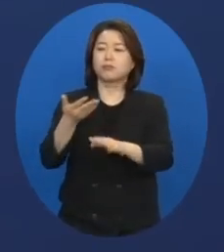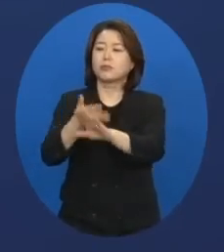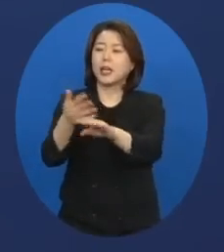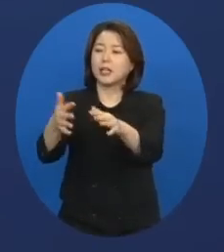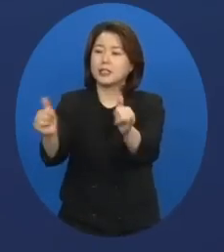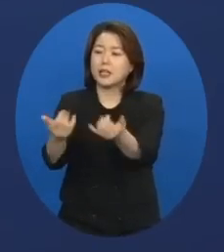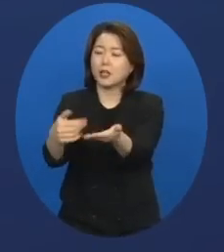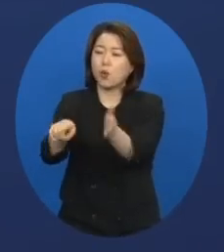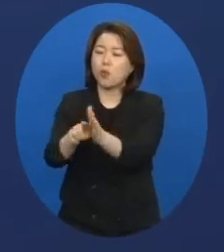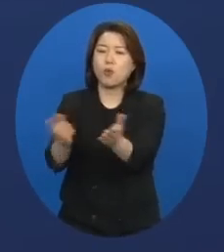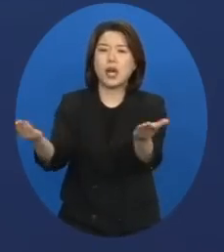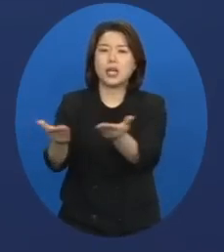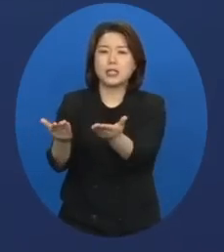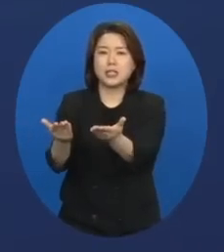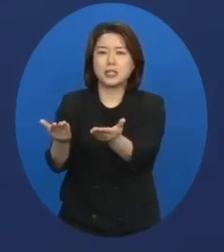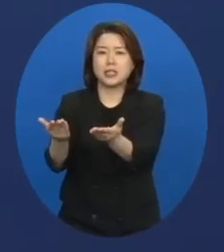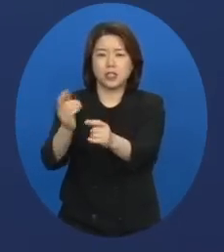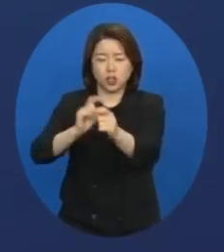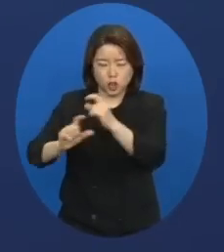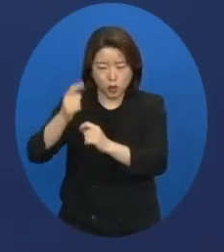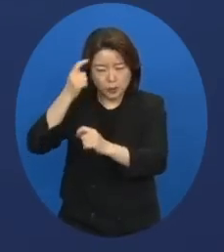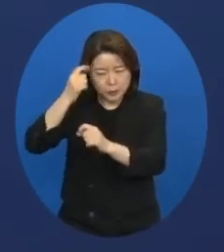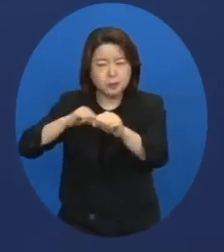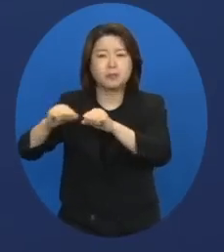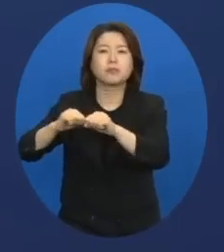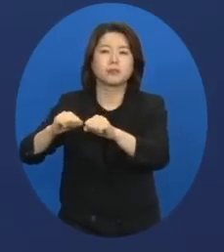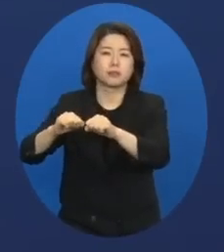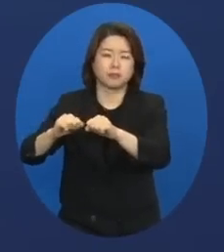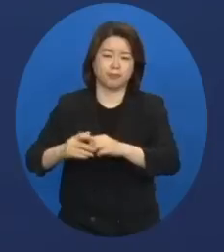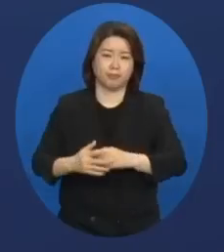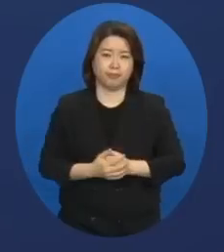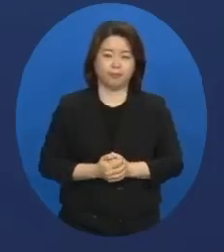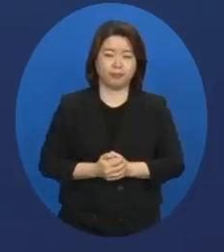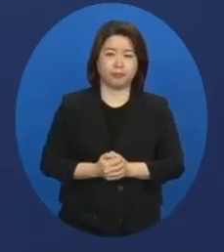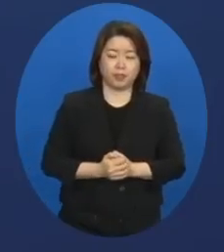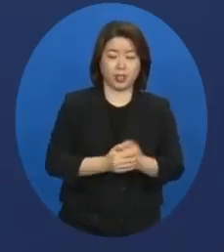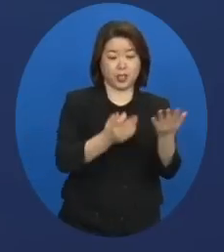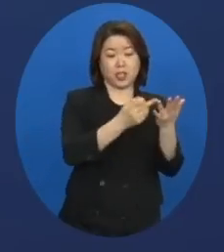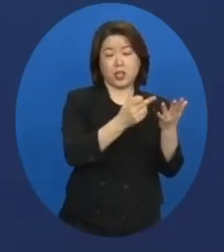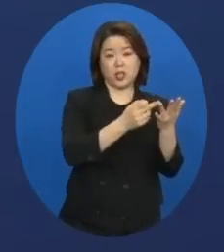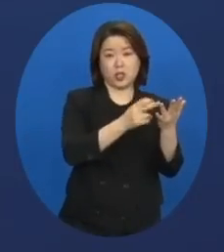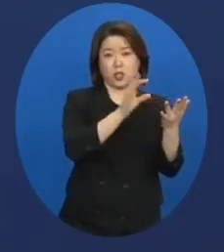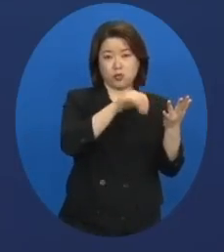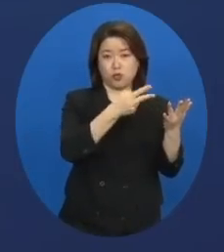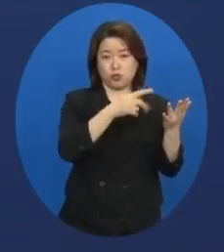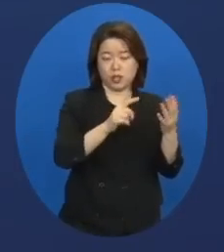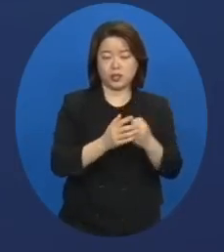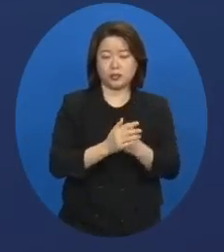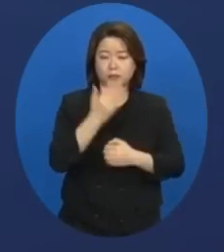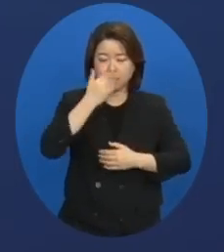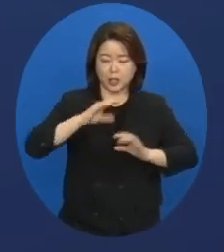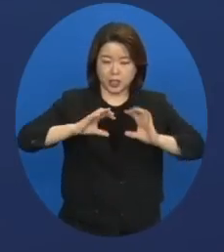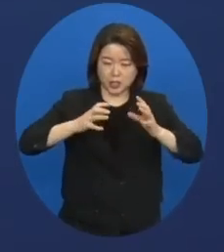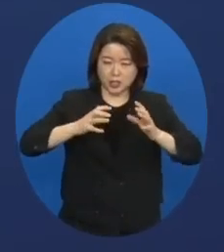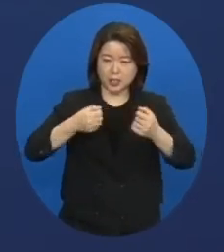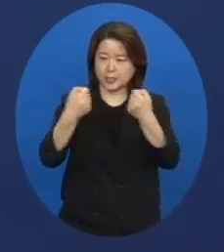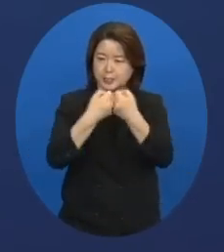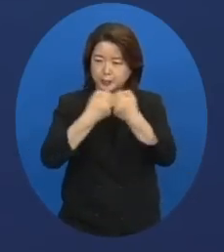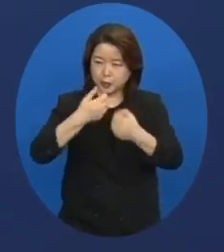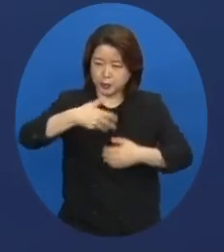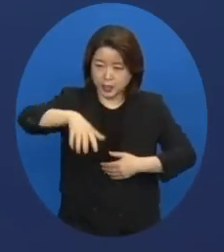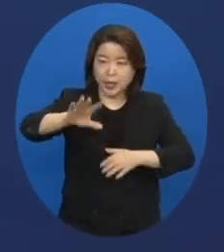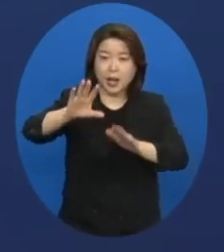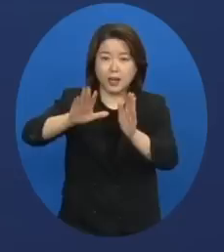살았습니다. 그 후에 유다 지파는 이스라엘 전체가 전쟁에 나가면 언제나